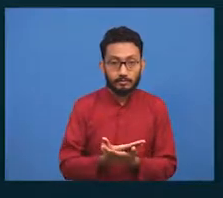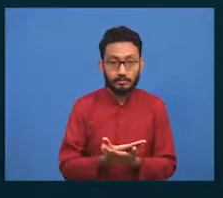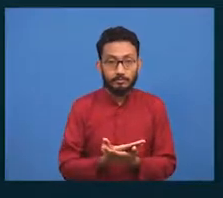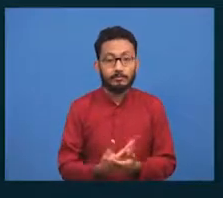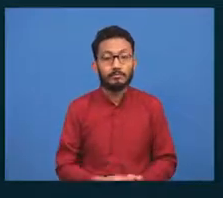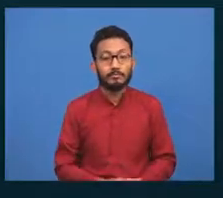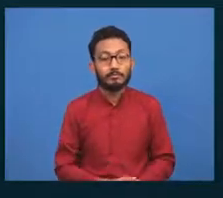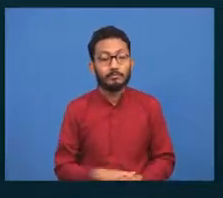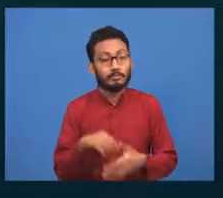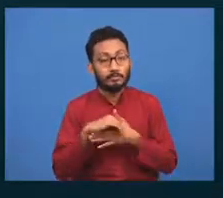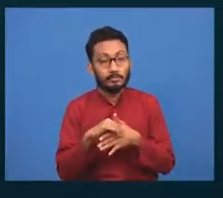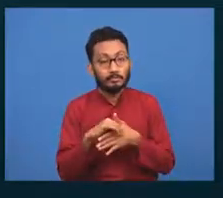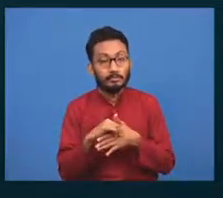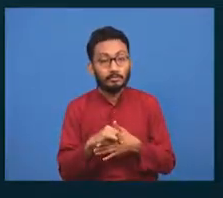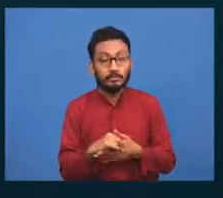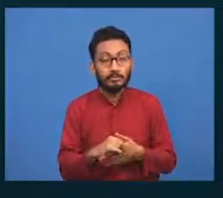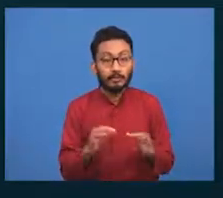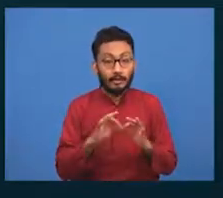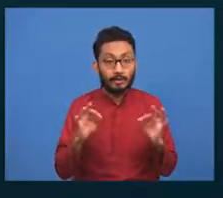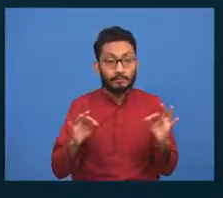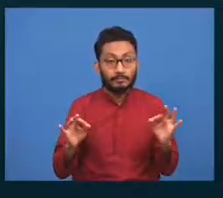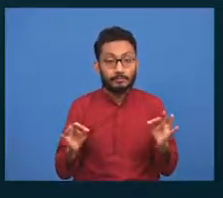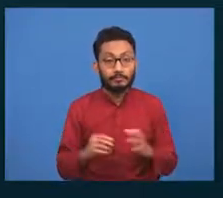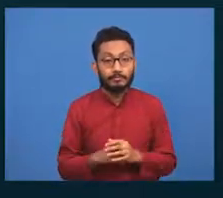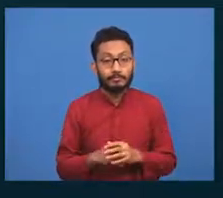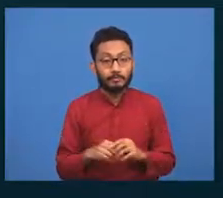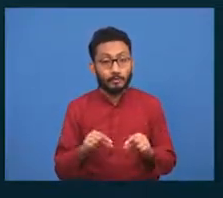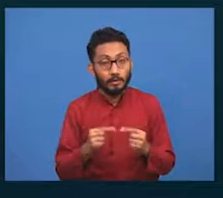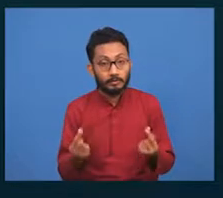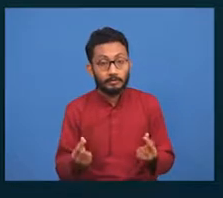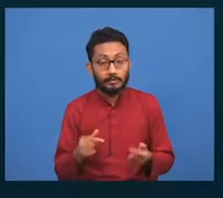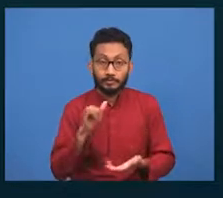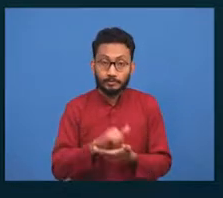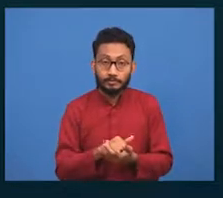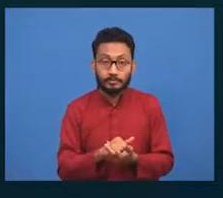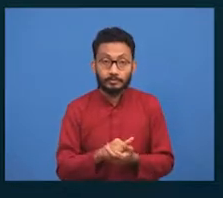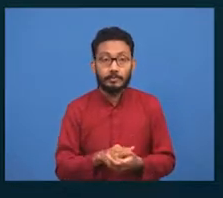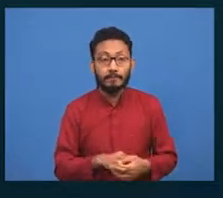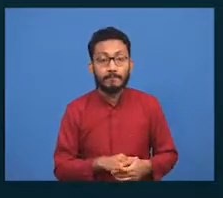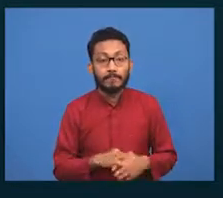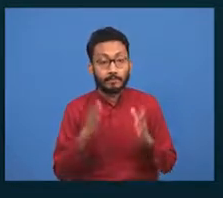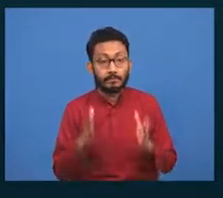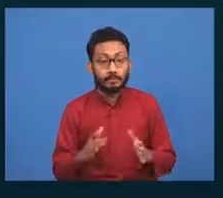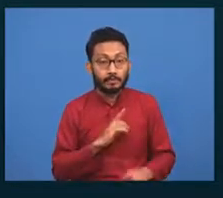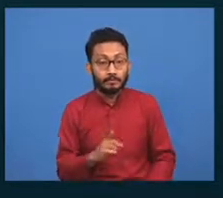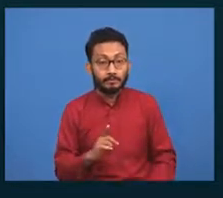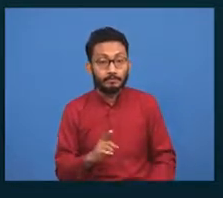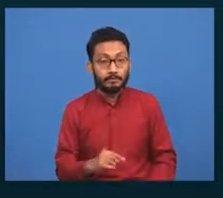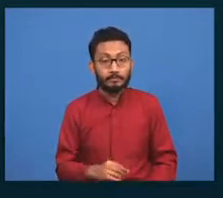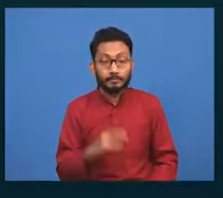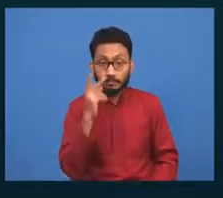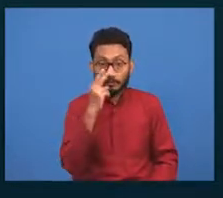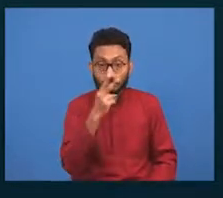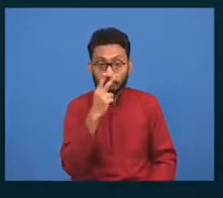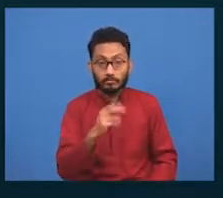intisari ayat yang boleh kita simpulkan daripada ayat ini ialah umat Islam diperintahkan